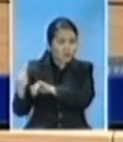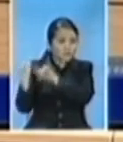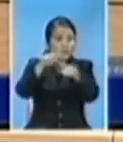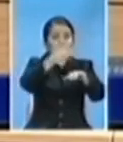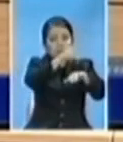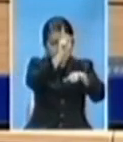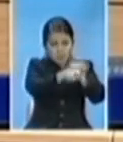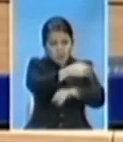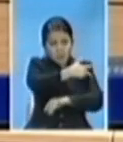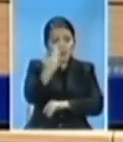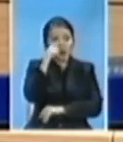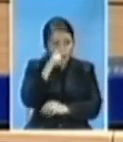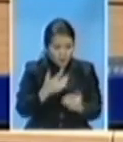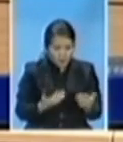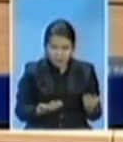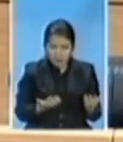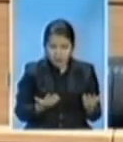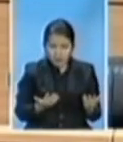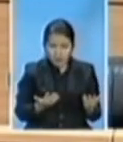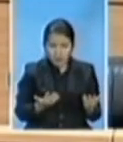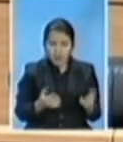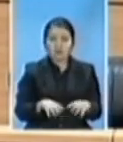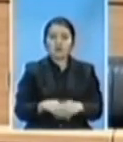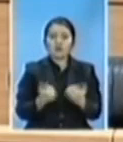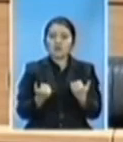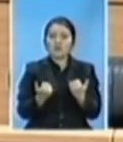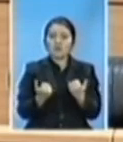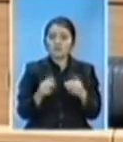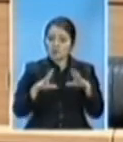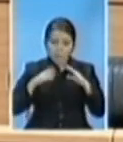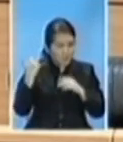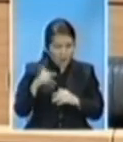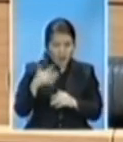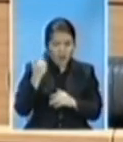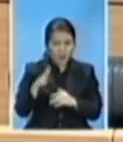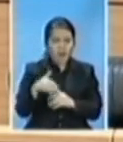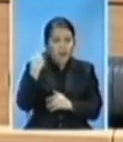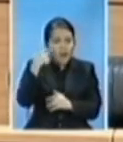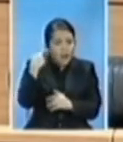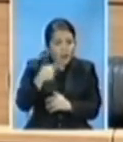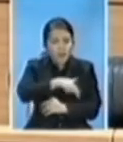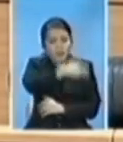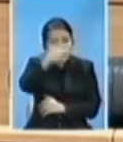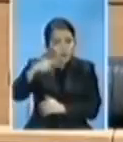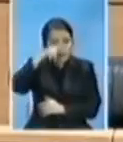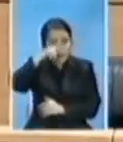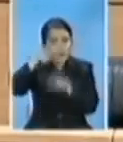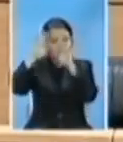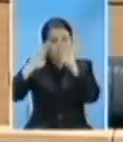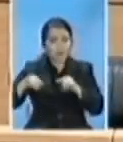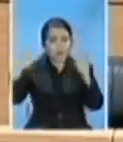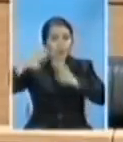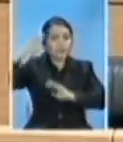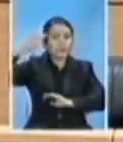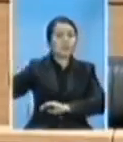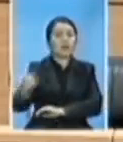านเนี่ยปฏิเสธไม่ได้หรอกครับว่าไทย PBS นี้คือผลผลิตของเผด็จ